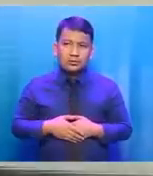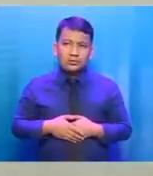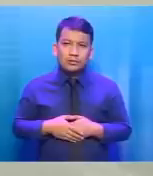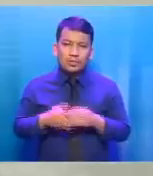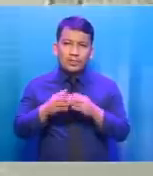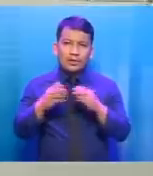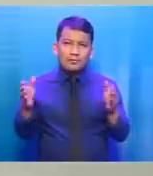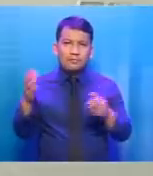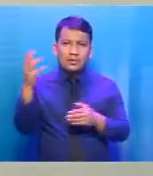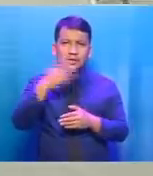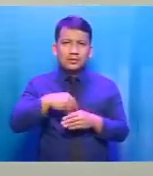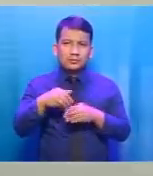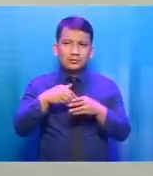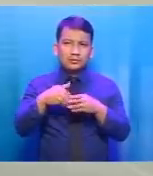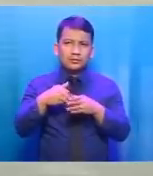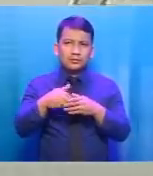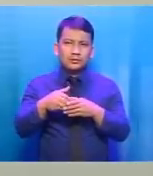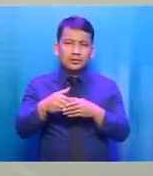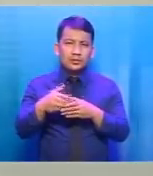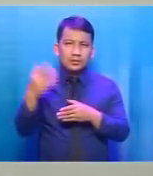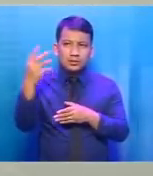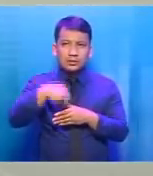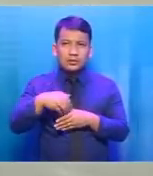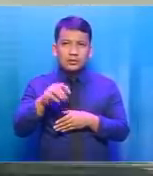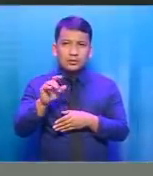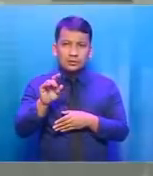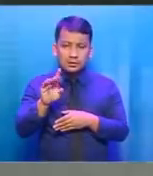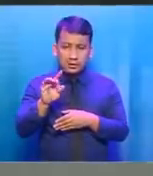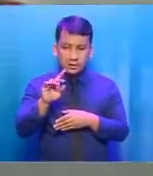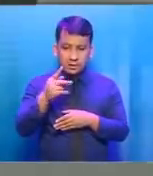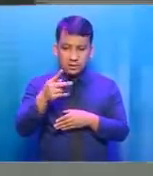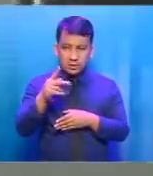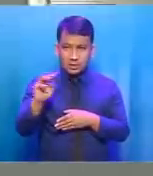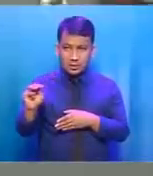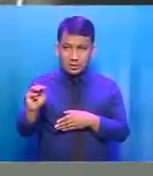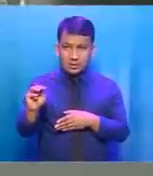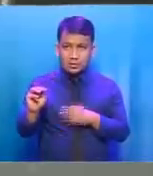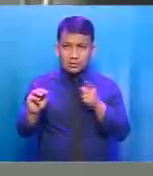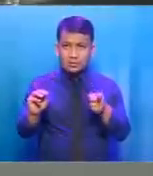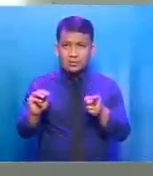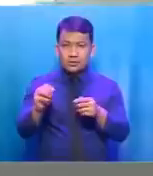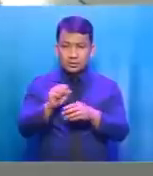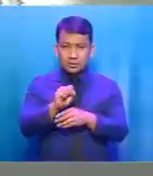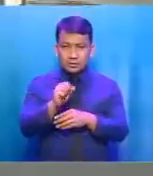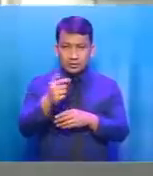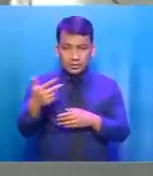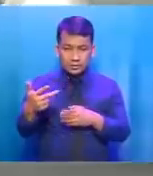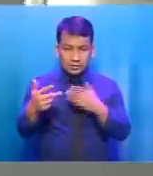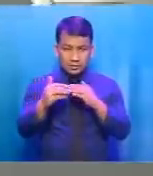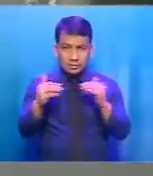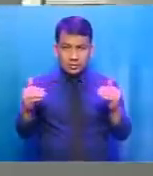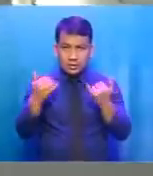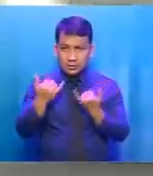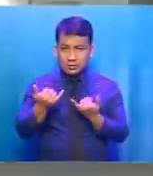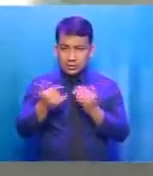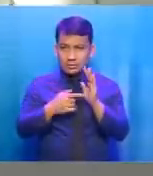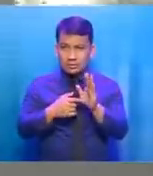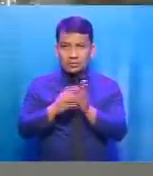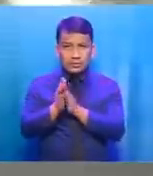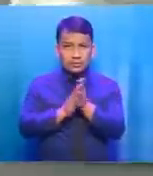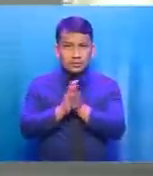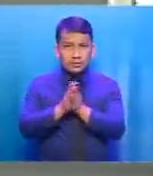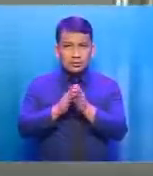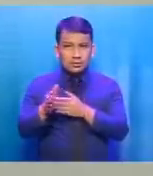Malaking ginhawa. Yan ang dulot ng 18 kilometrong Skyway Stage 3 project na nadaraanan ng mga excited